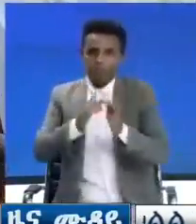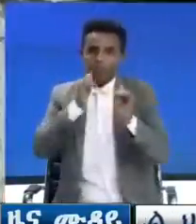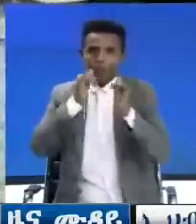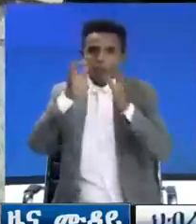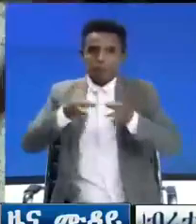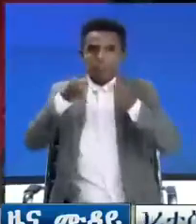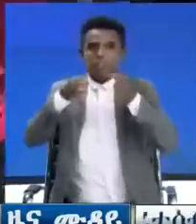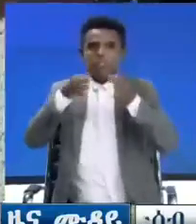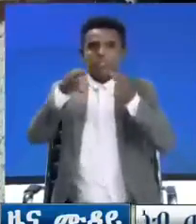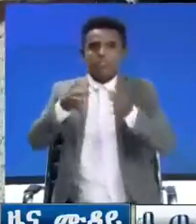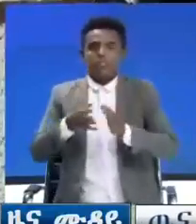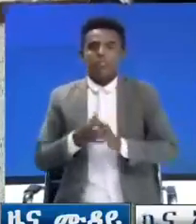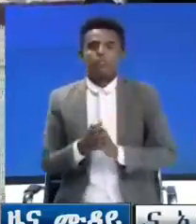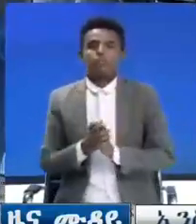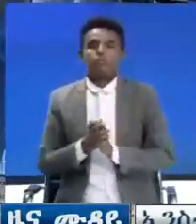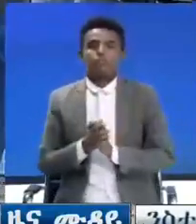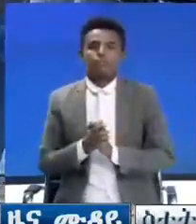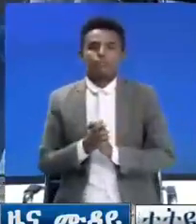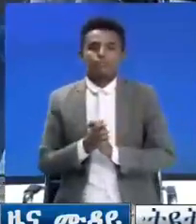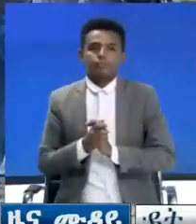እናስተላልፋለን።